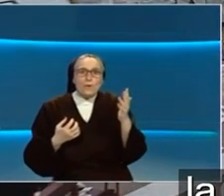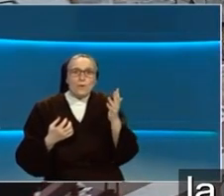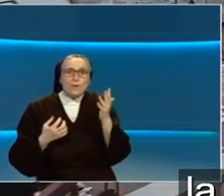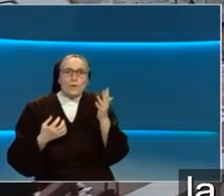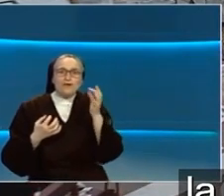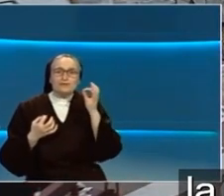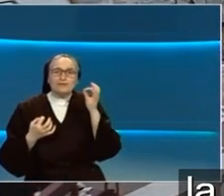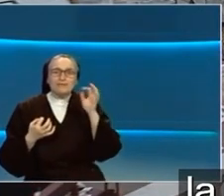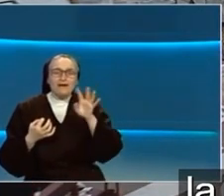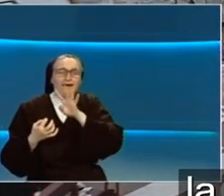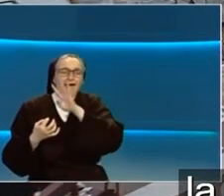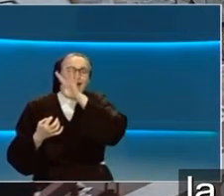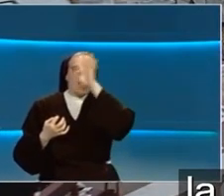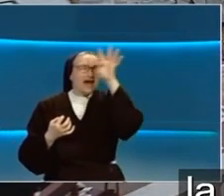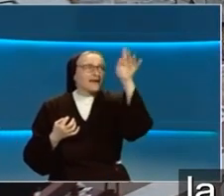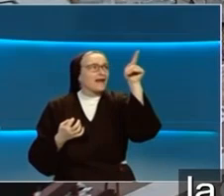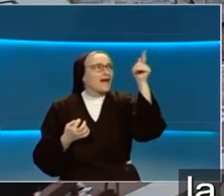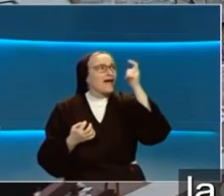totius orbis se